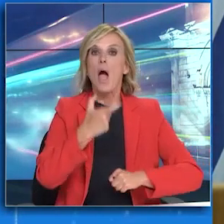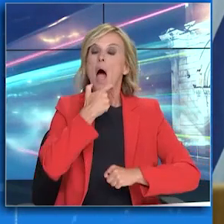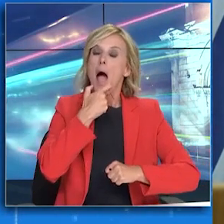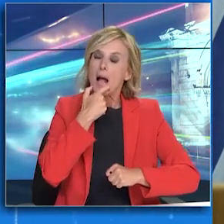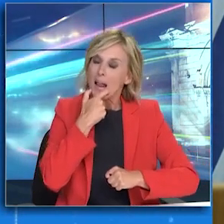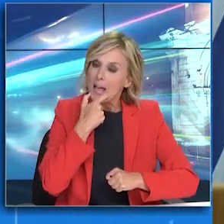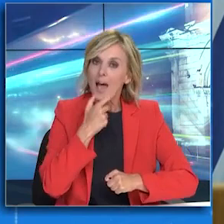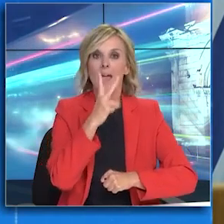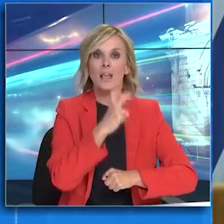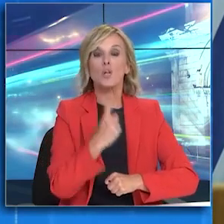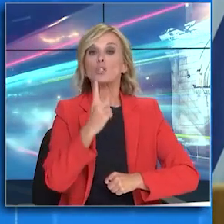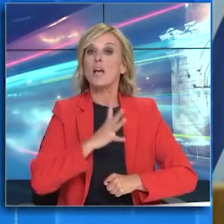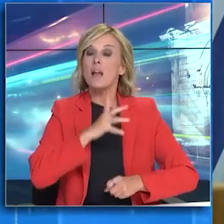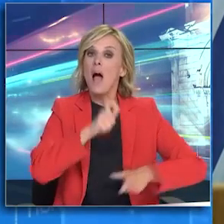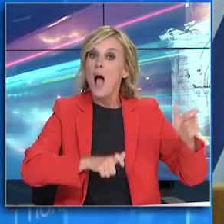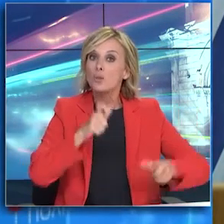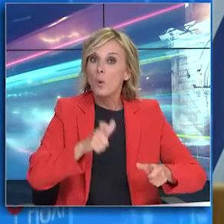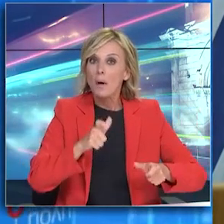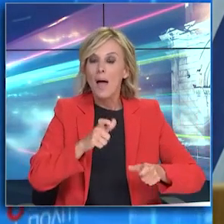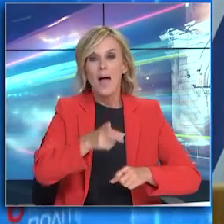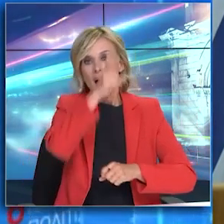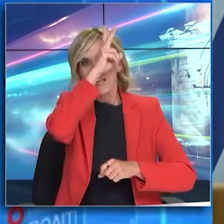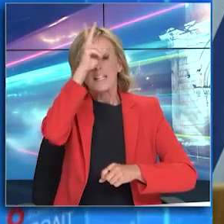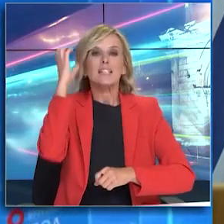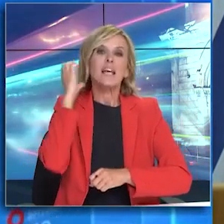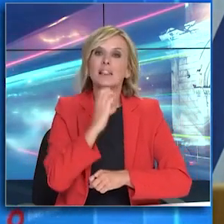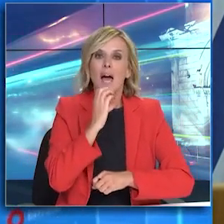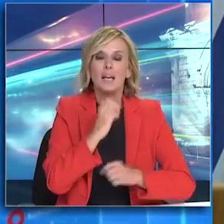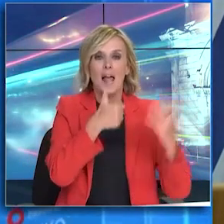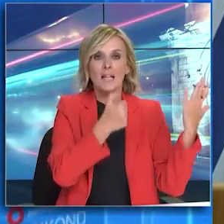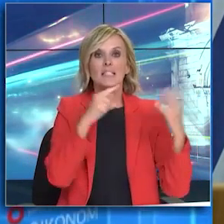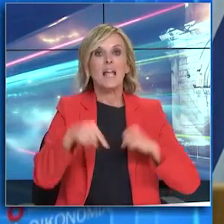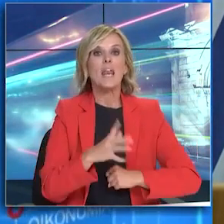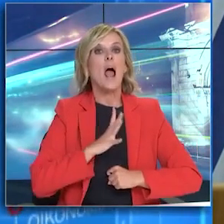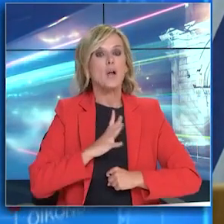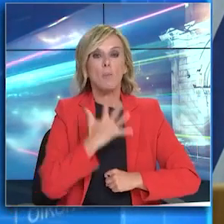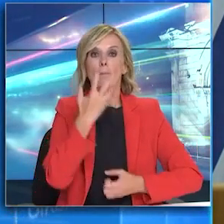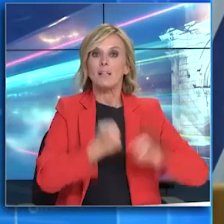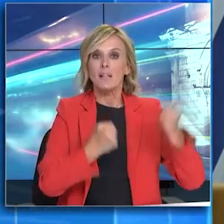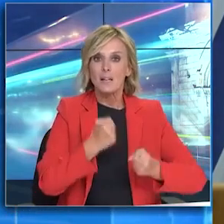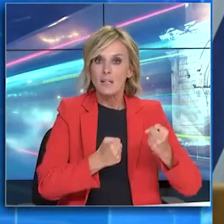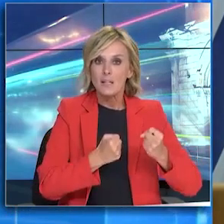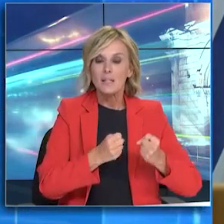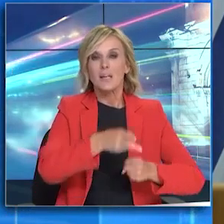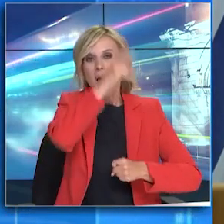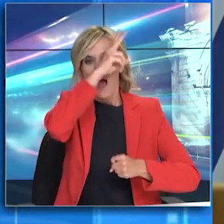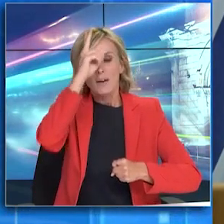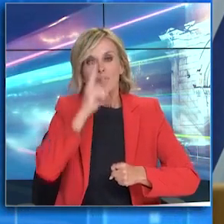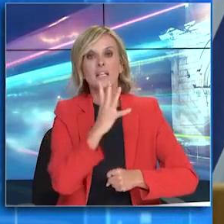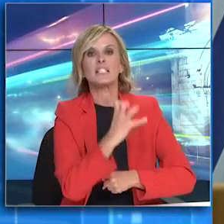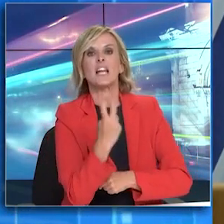Βασίλειο με 21 άτομα, το Κατάρ με 69 άτομα και 5 οχήματα και το Κουβέιτ με 42